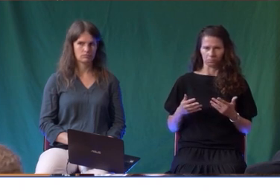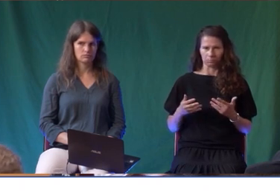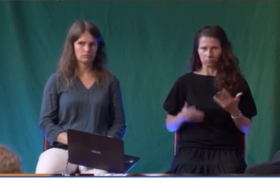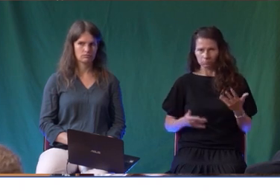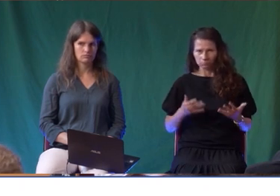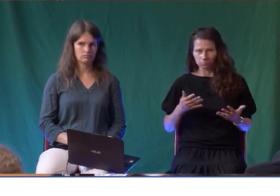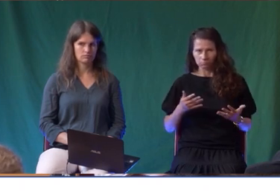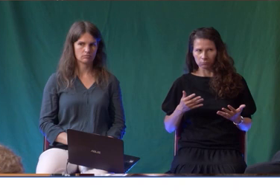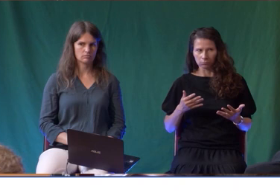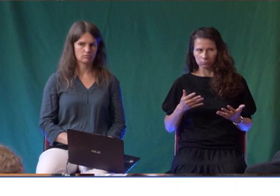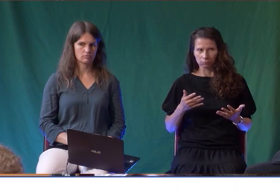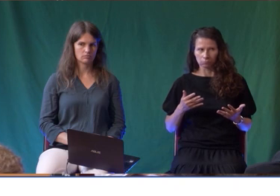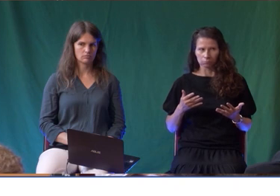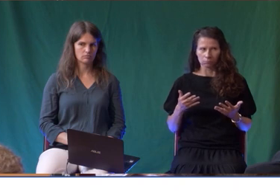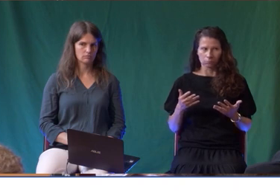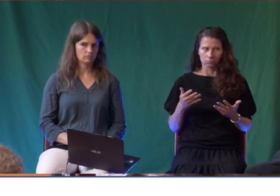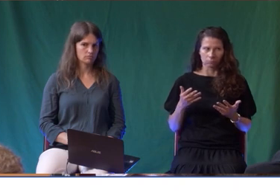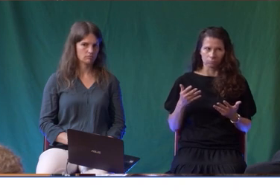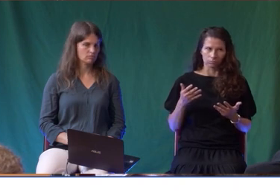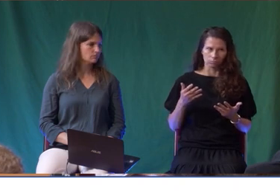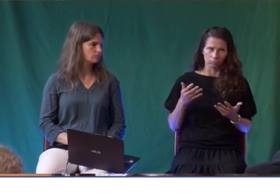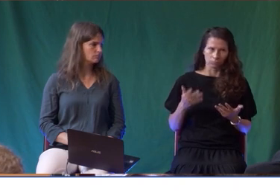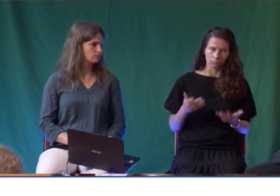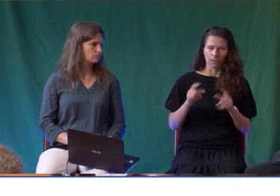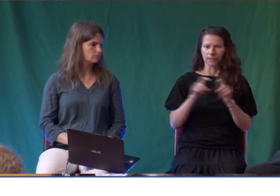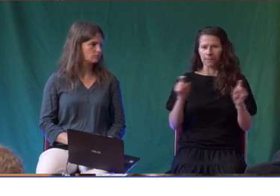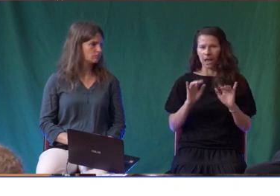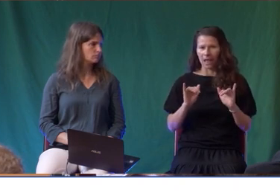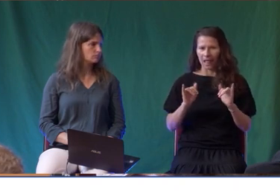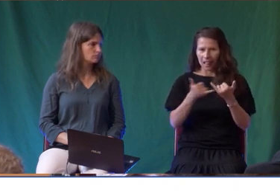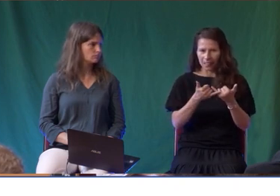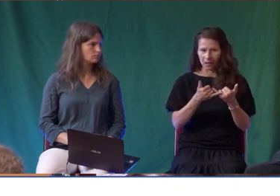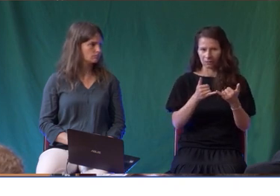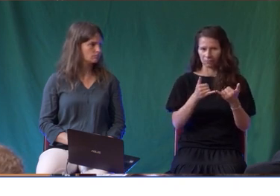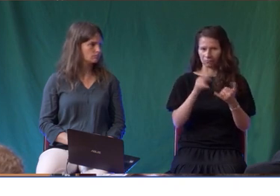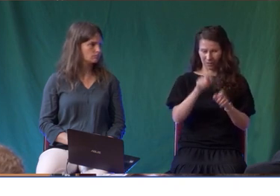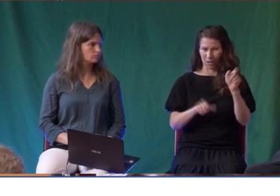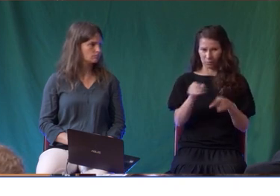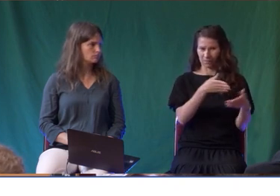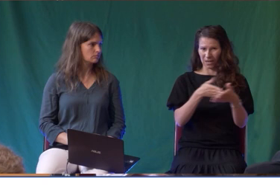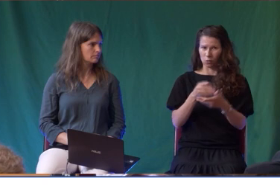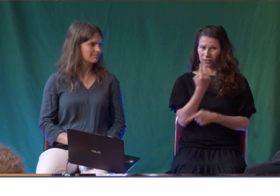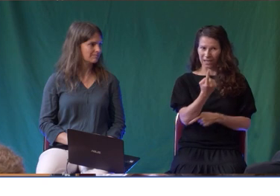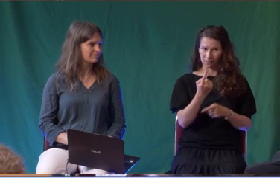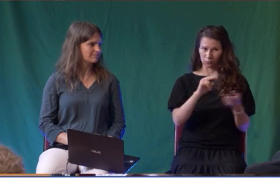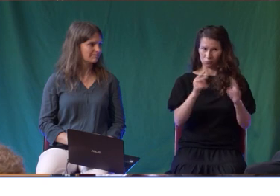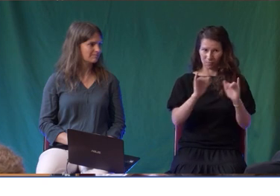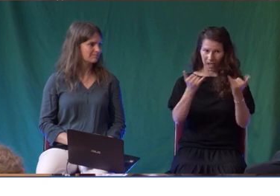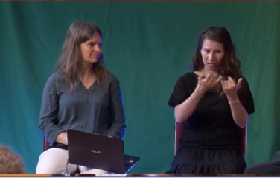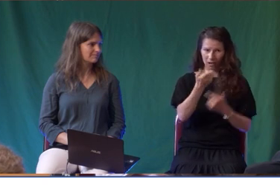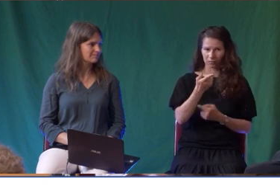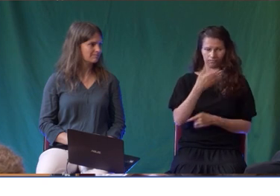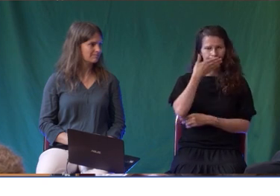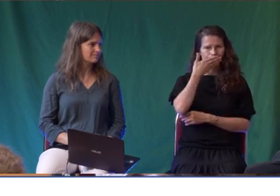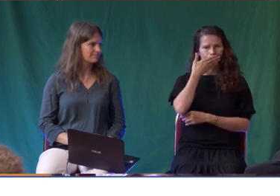spricht man nicht über das Thema Elternschaft von Menschen mit Behinderung was